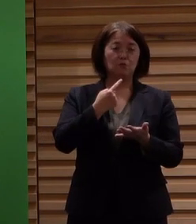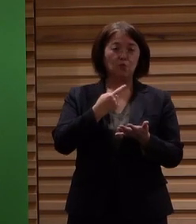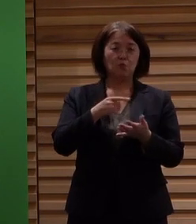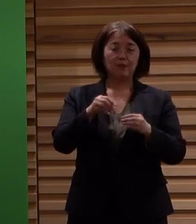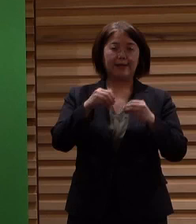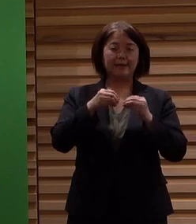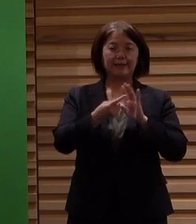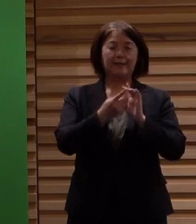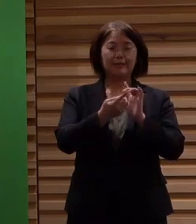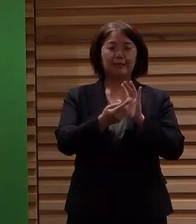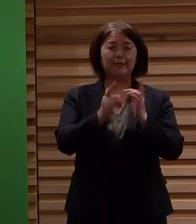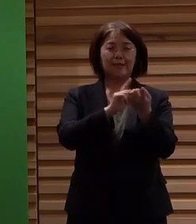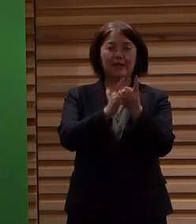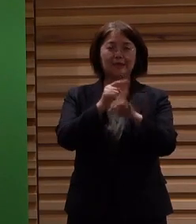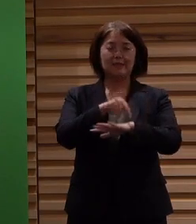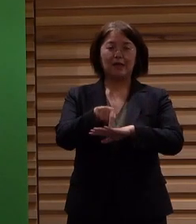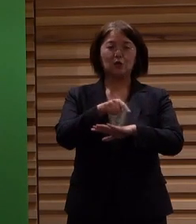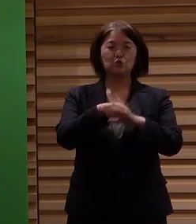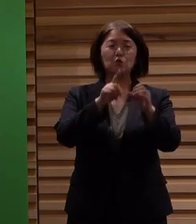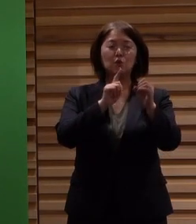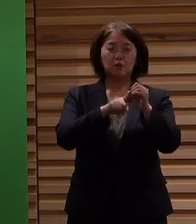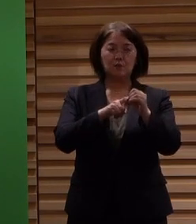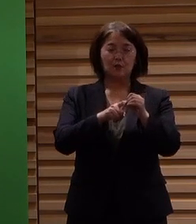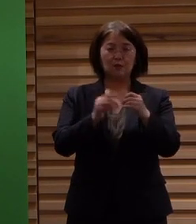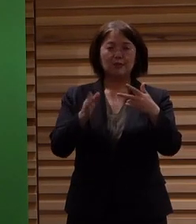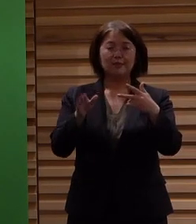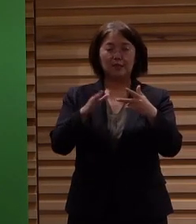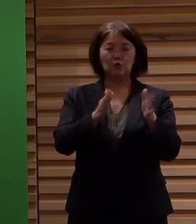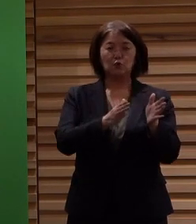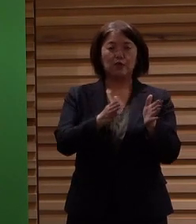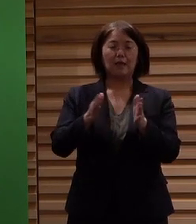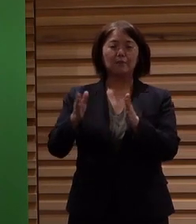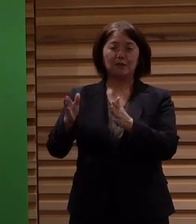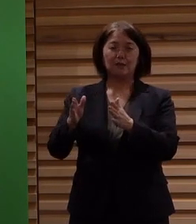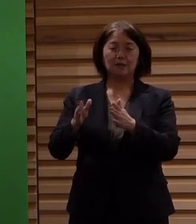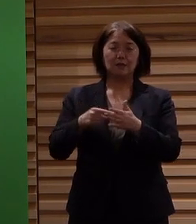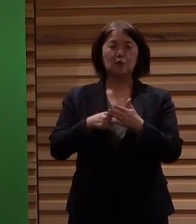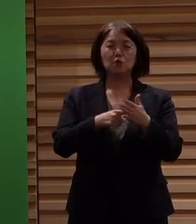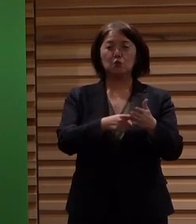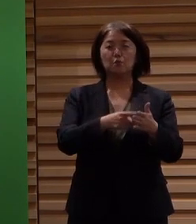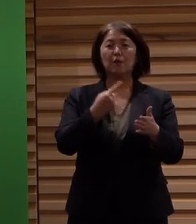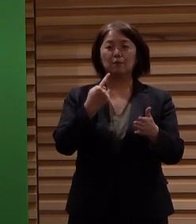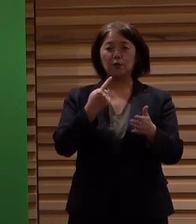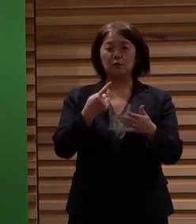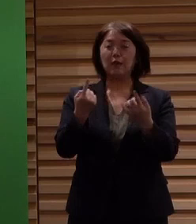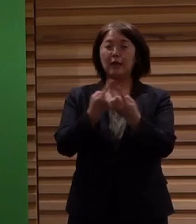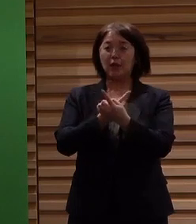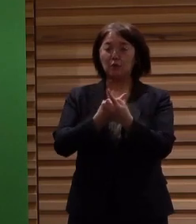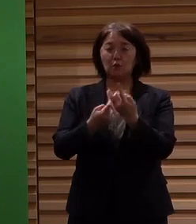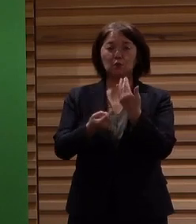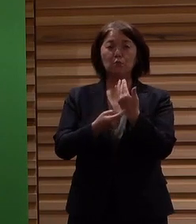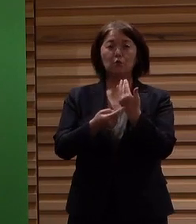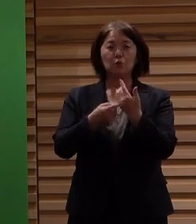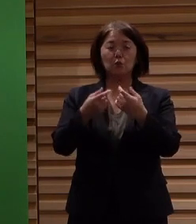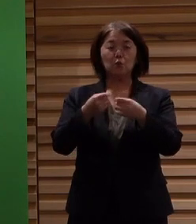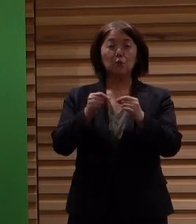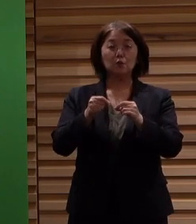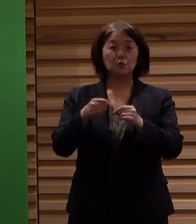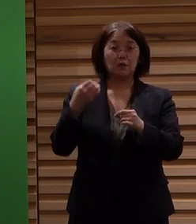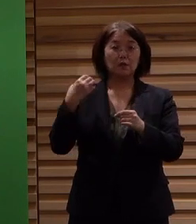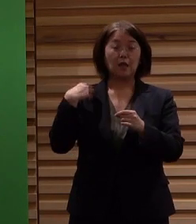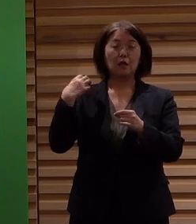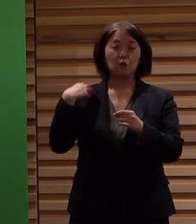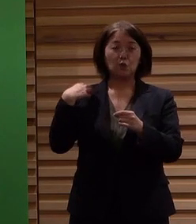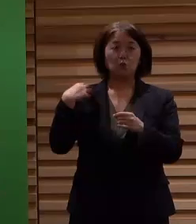ための施設設備の整備の支援に努めてまいります。その他変更点の詳細については、担当